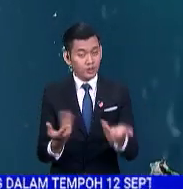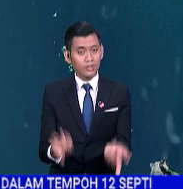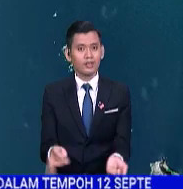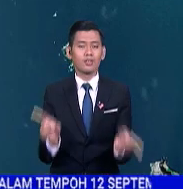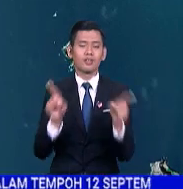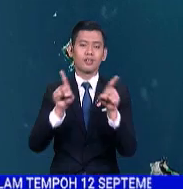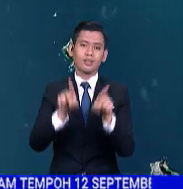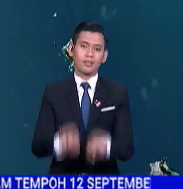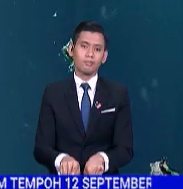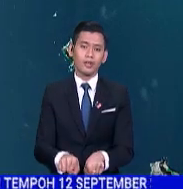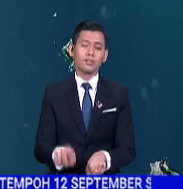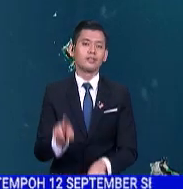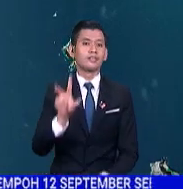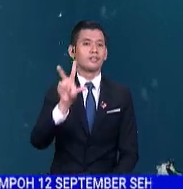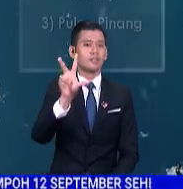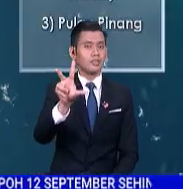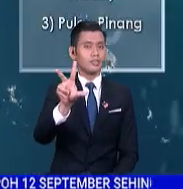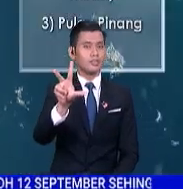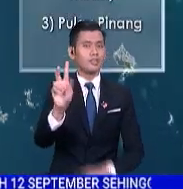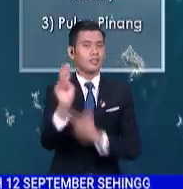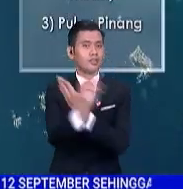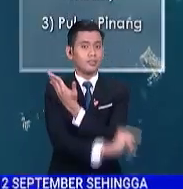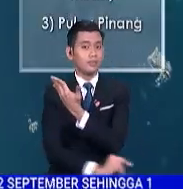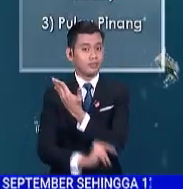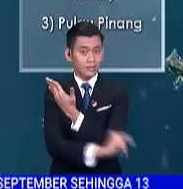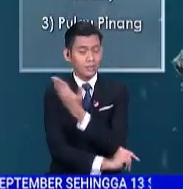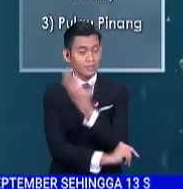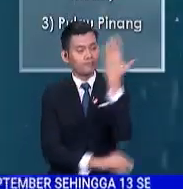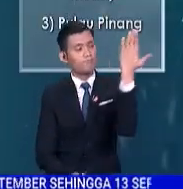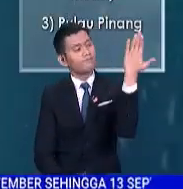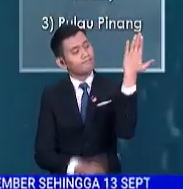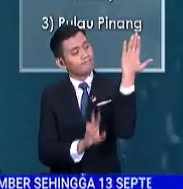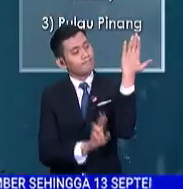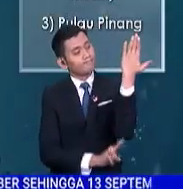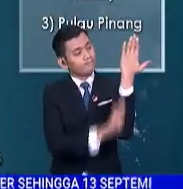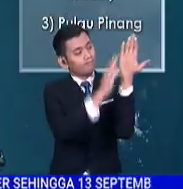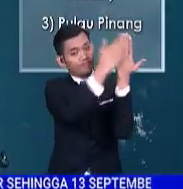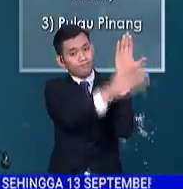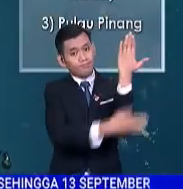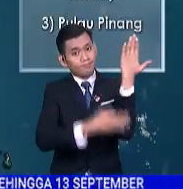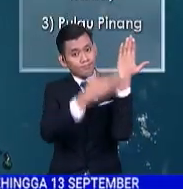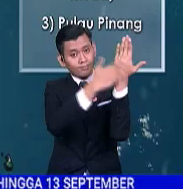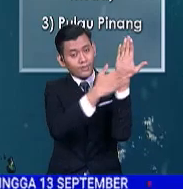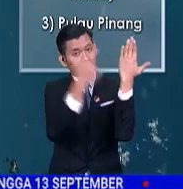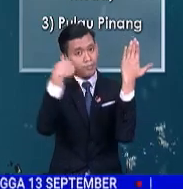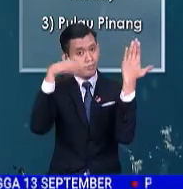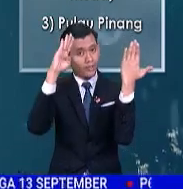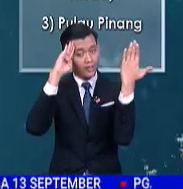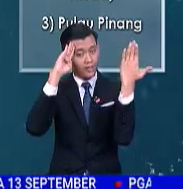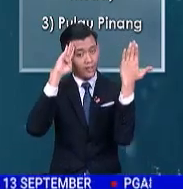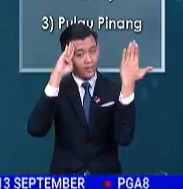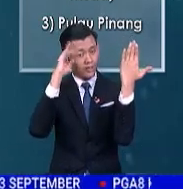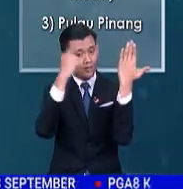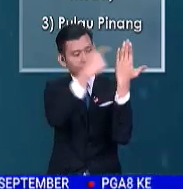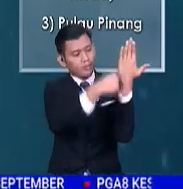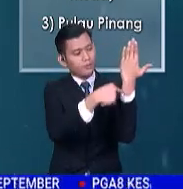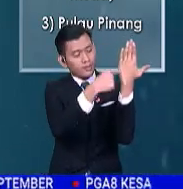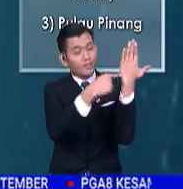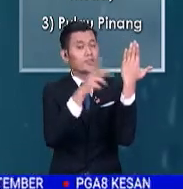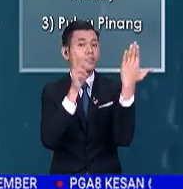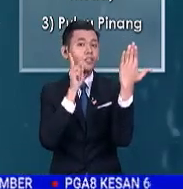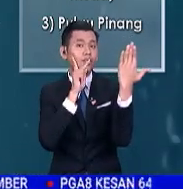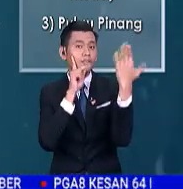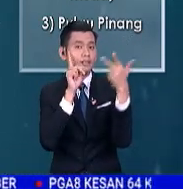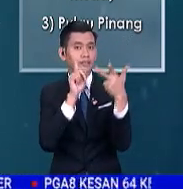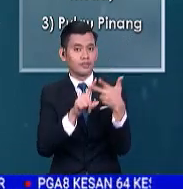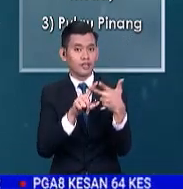berlaku di ketiga-tiga buah negeri di utara semenanjung Malaysia melibatkan negeri Perlis, sebahagian daripada negeri Kedah dan